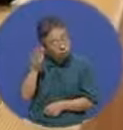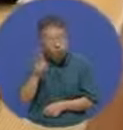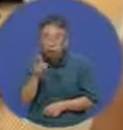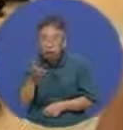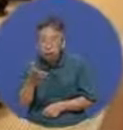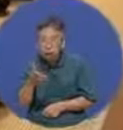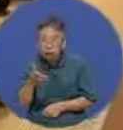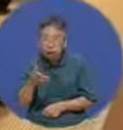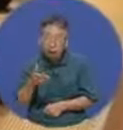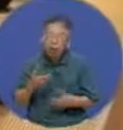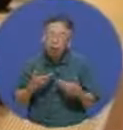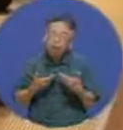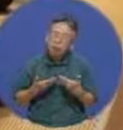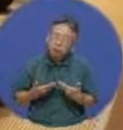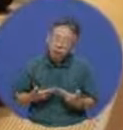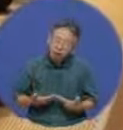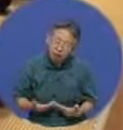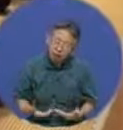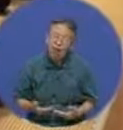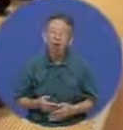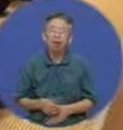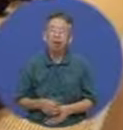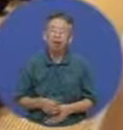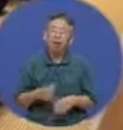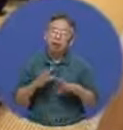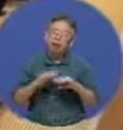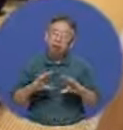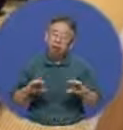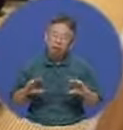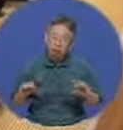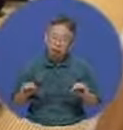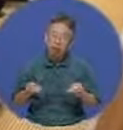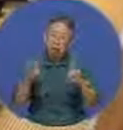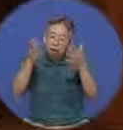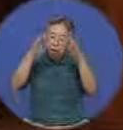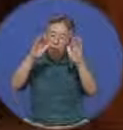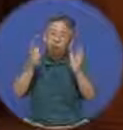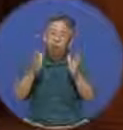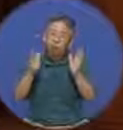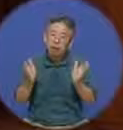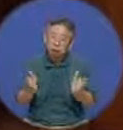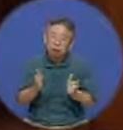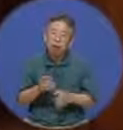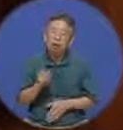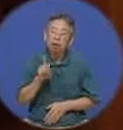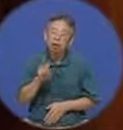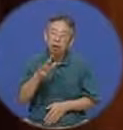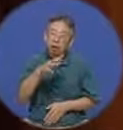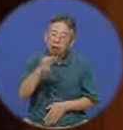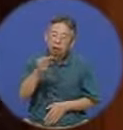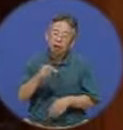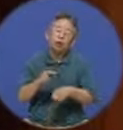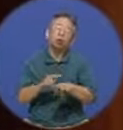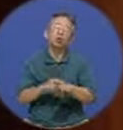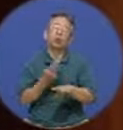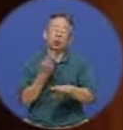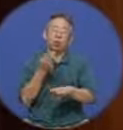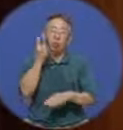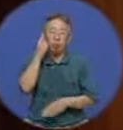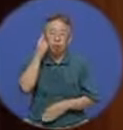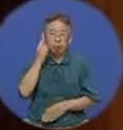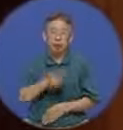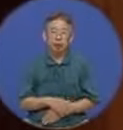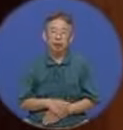穏やかですね。 そうですよ、はい、優しいですね。ふっくらとしてね、これがもう一番の特徴だと思います